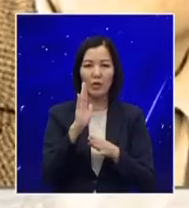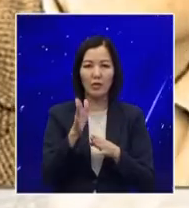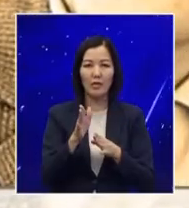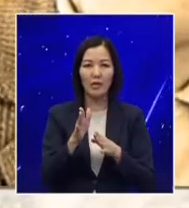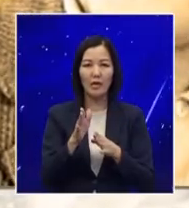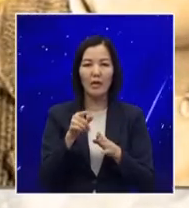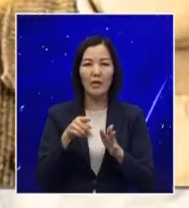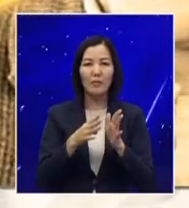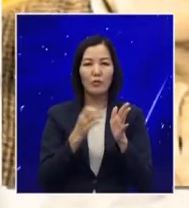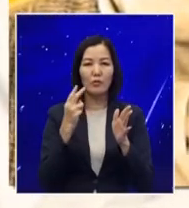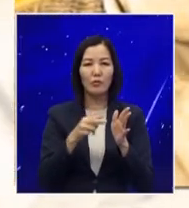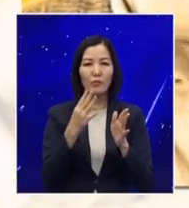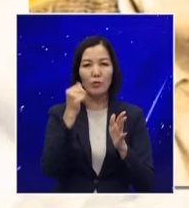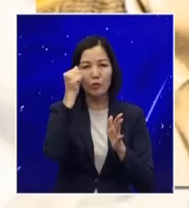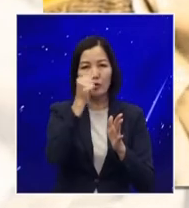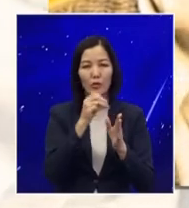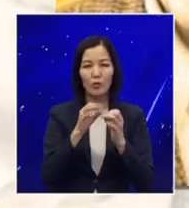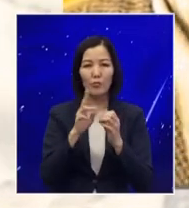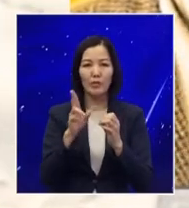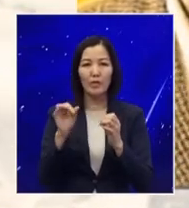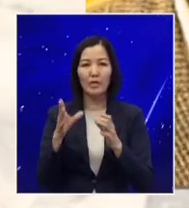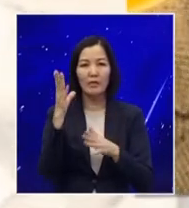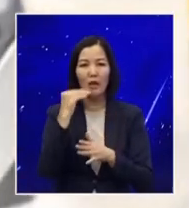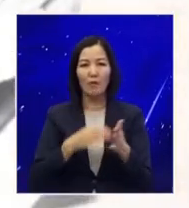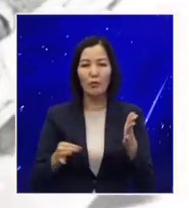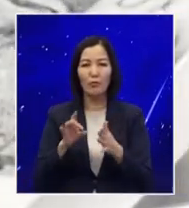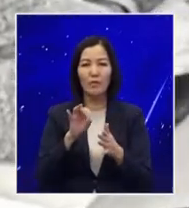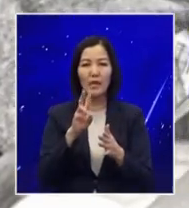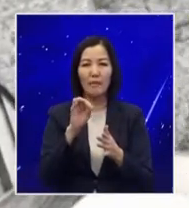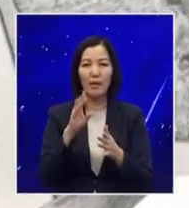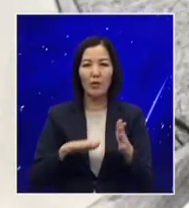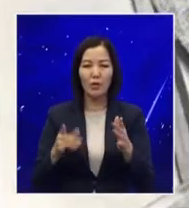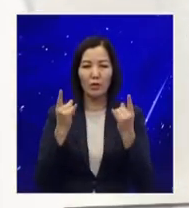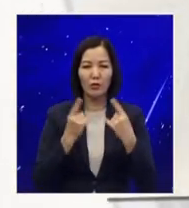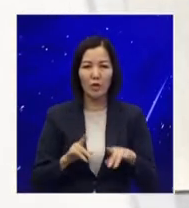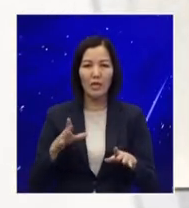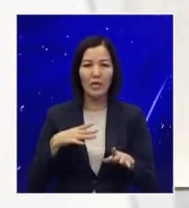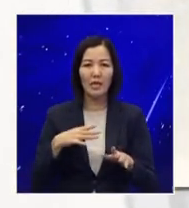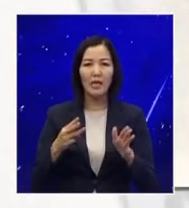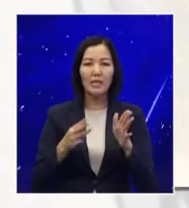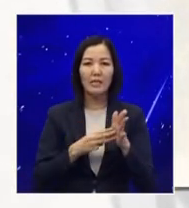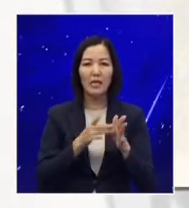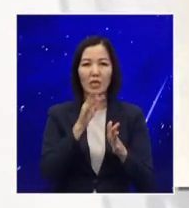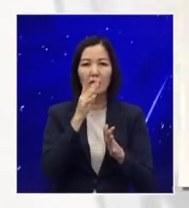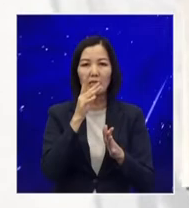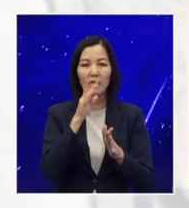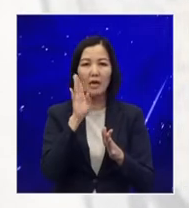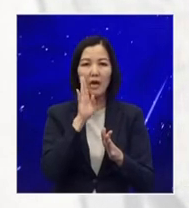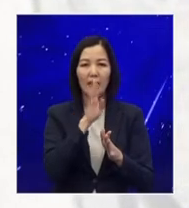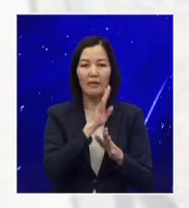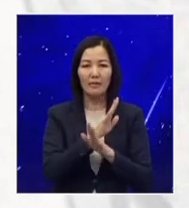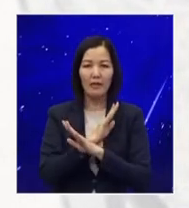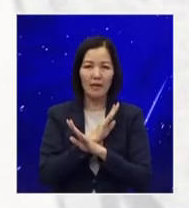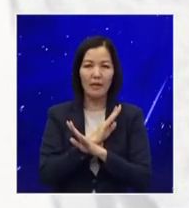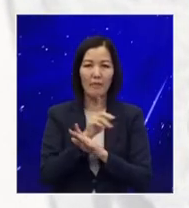қаламгер 1924 жылы 15 қазанда Алматы облысы Райымбек ауданында дүниеге келген. Небәрі 8 жаста